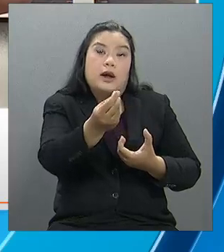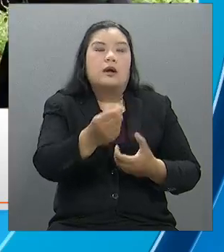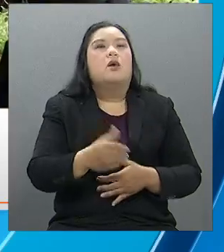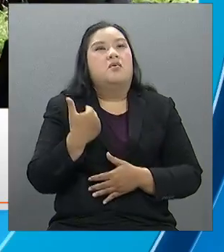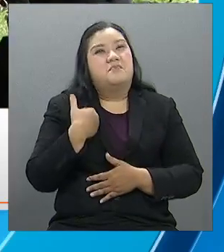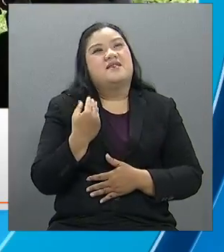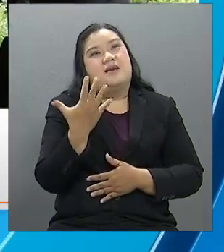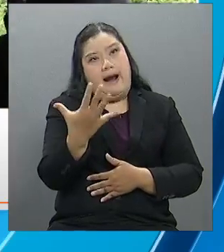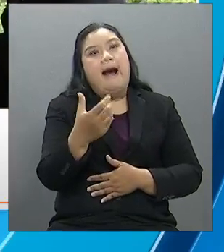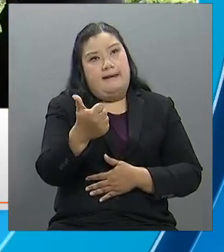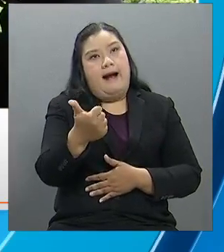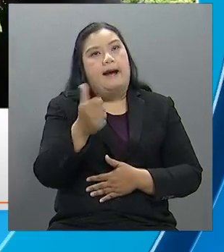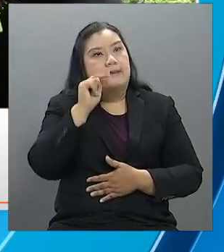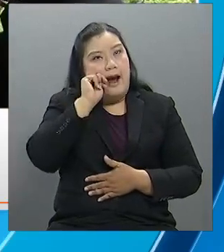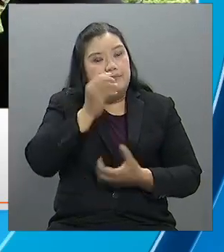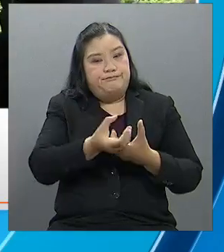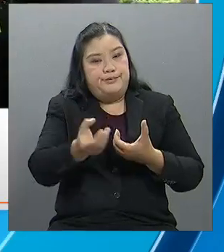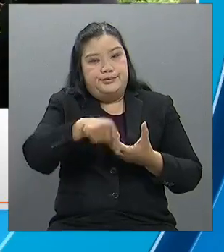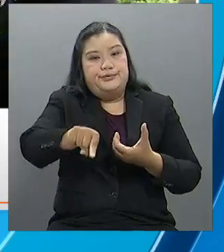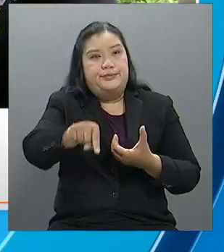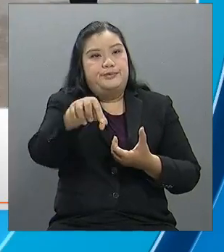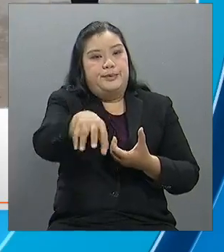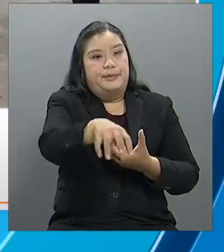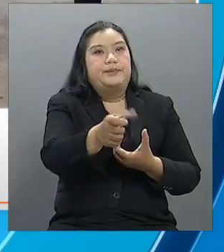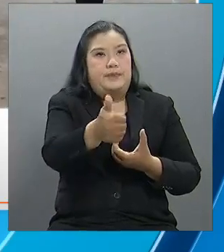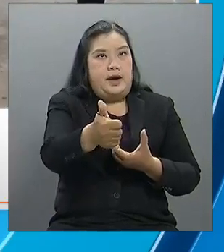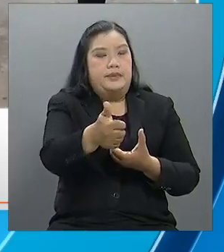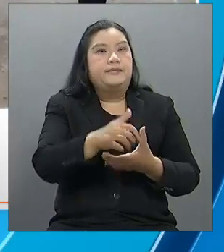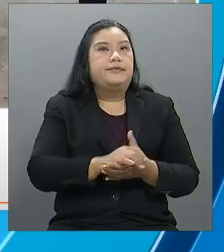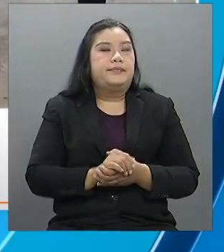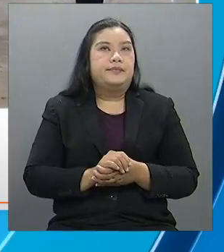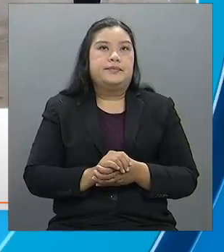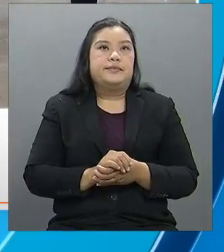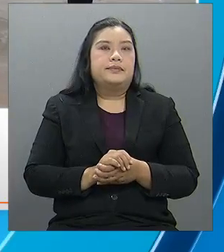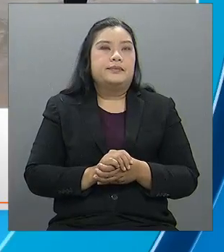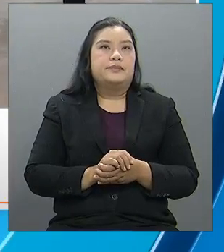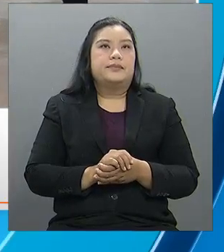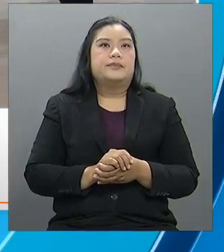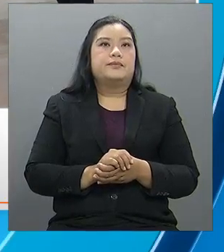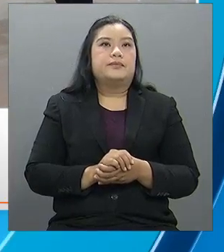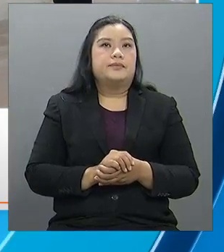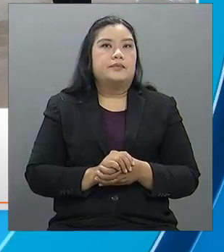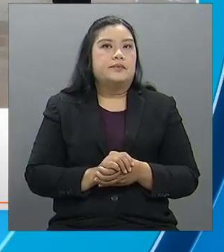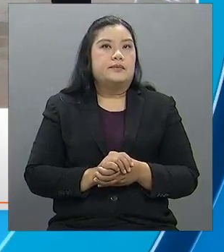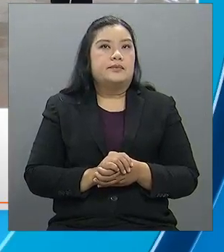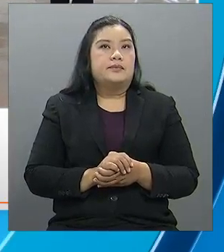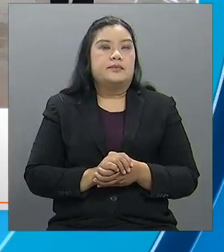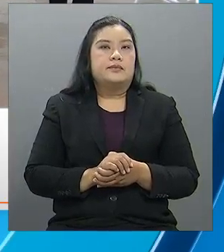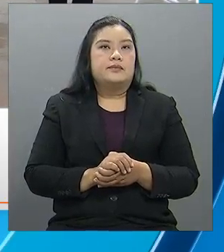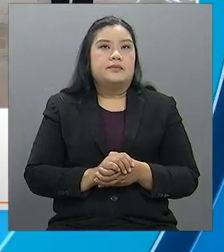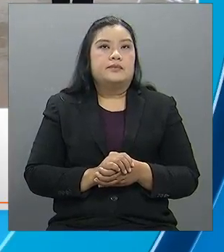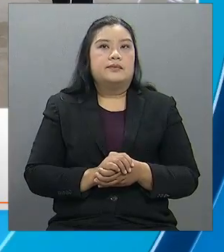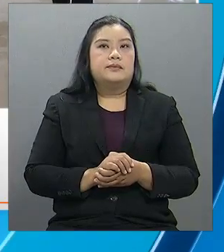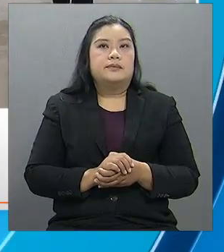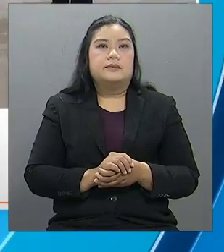นึ่งเป็นที่การเกษตรครับก็ดำเนินการเรียบร้อยแล้วครับ ดีเลยค่ะ ตอนนี้ก็คือทางชาว